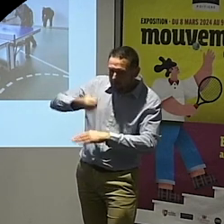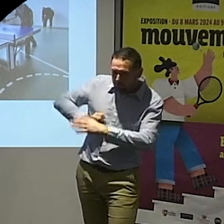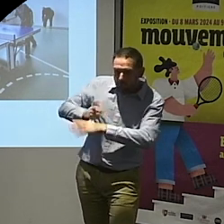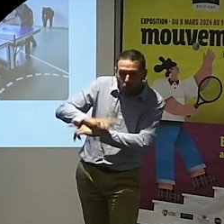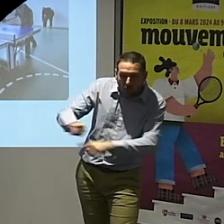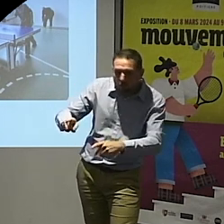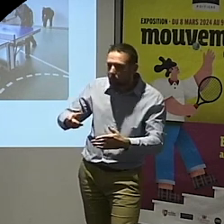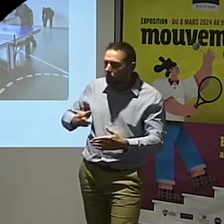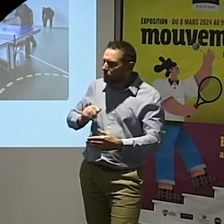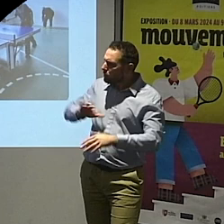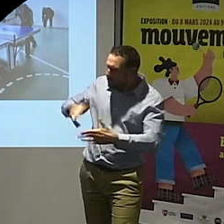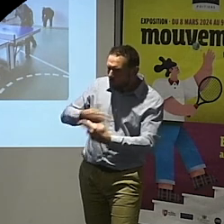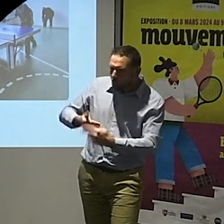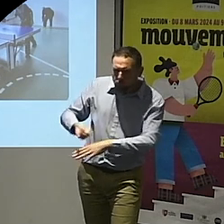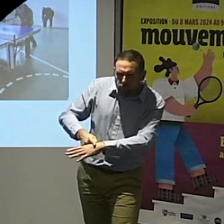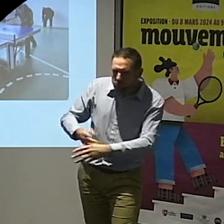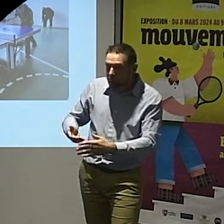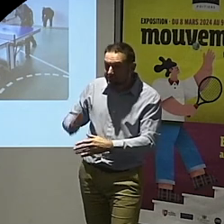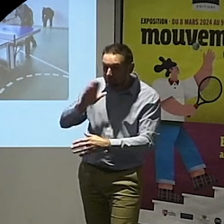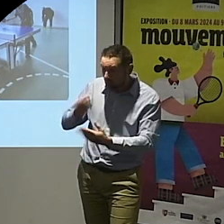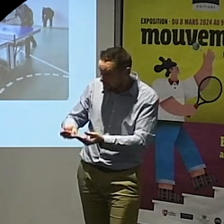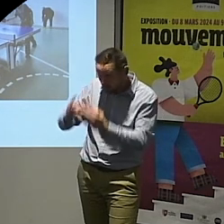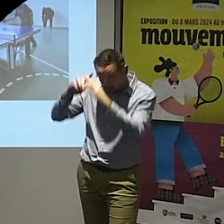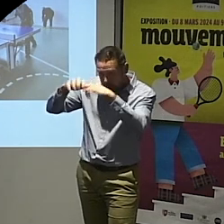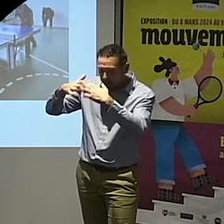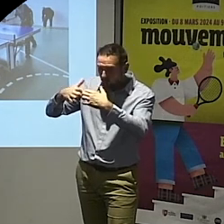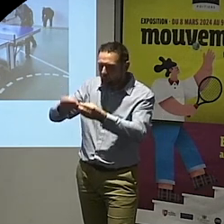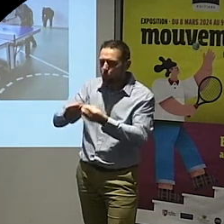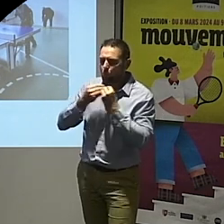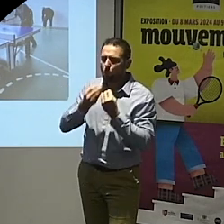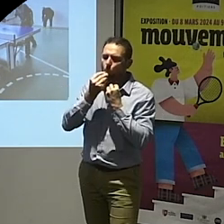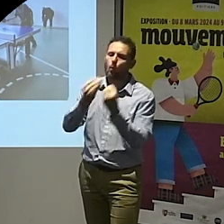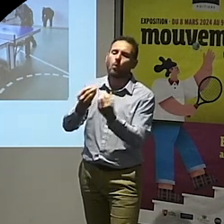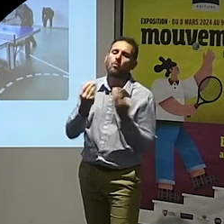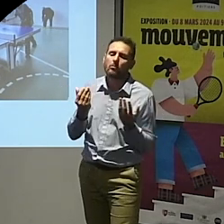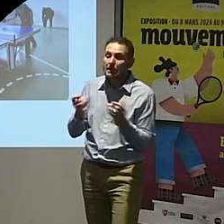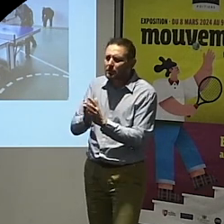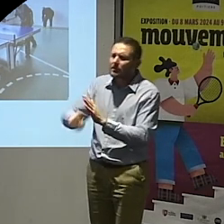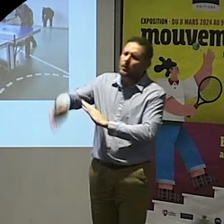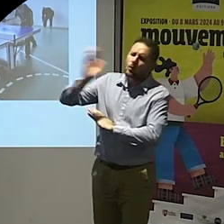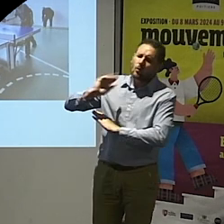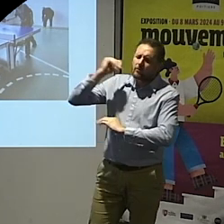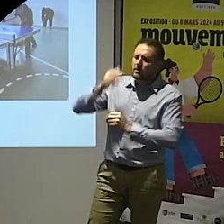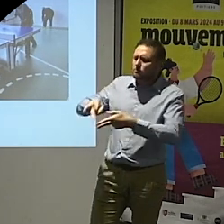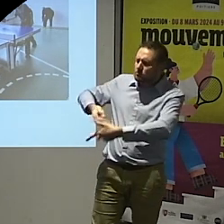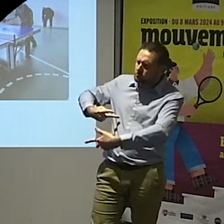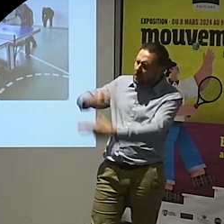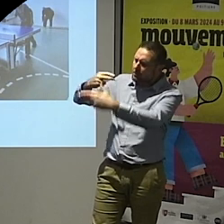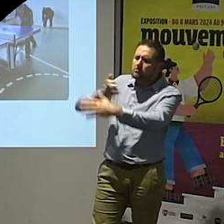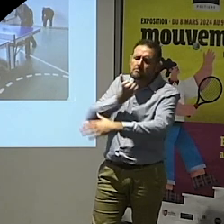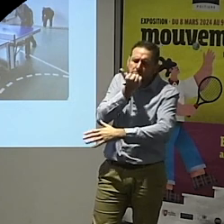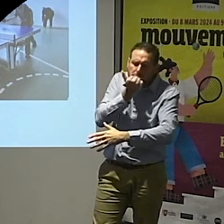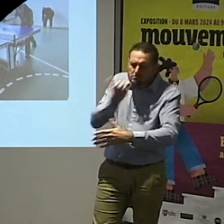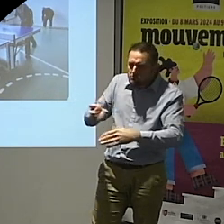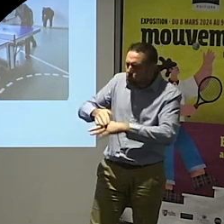pour notre cerveau, ces situations-là. C'est comme ça que vivaient nos ancêtres quand ils allaient chasser et cueillir. Ils étaient dans un